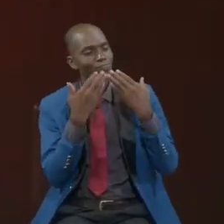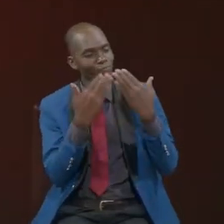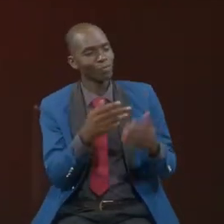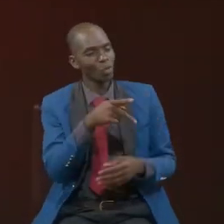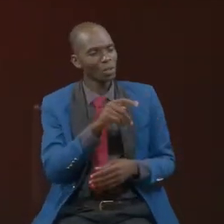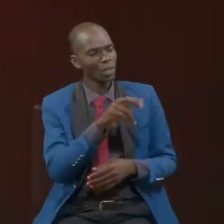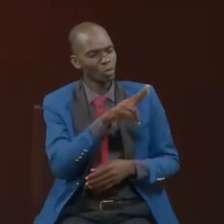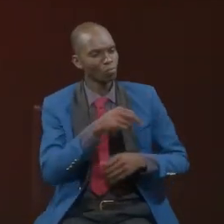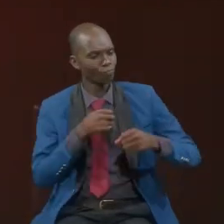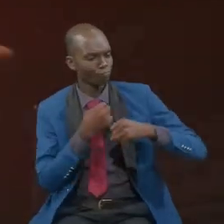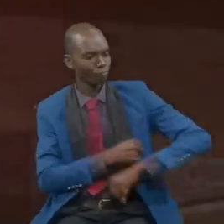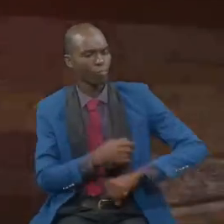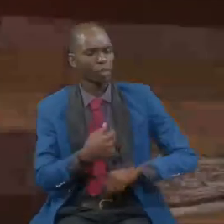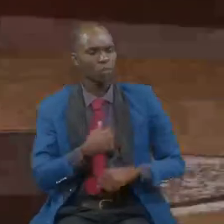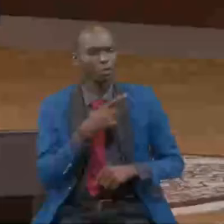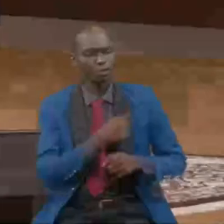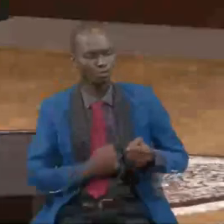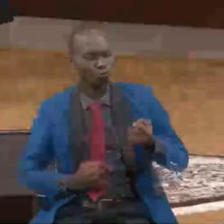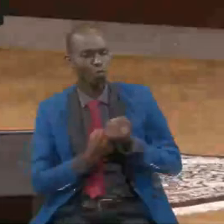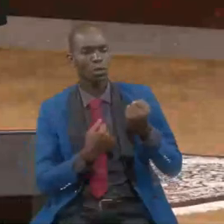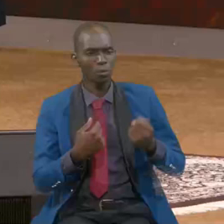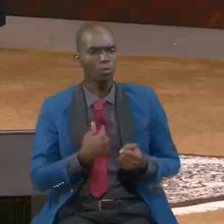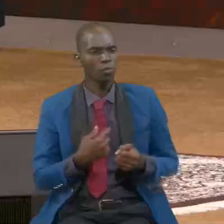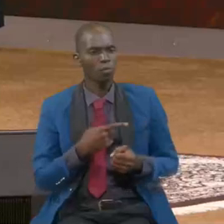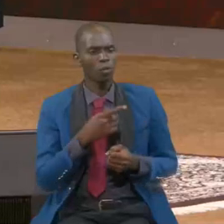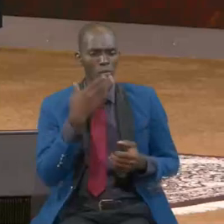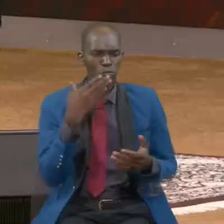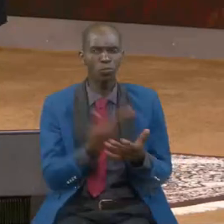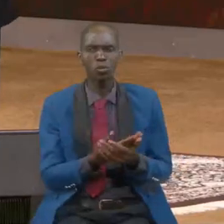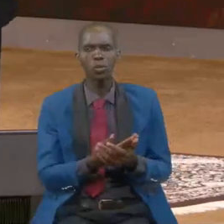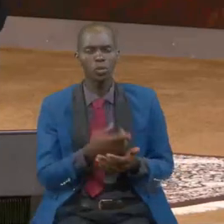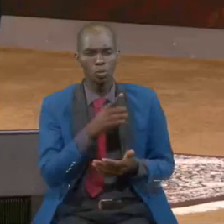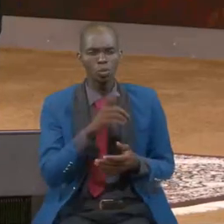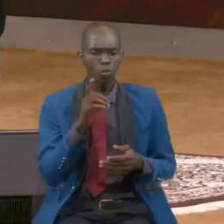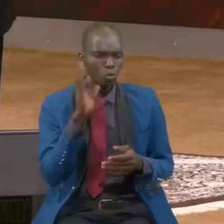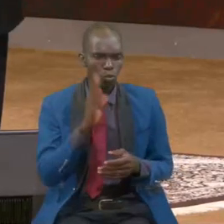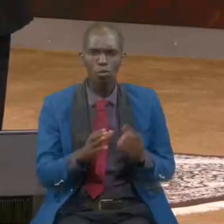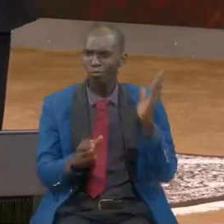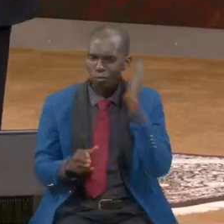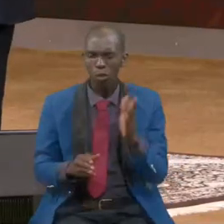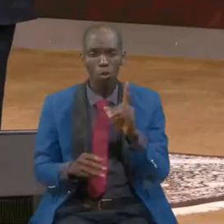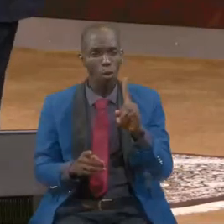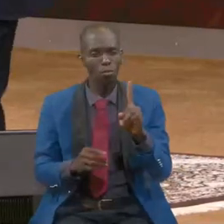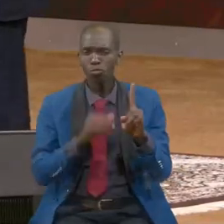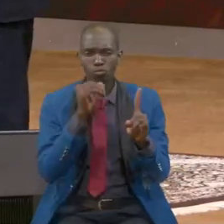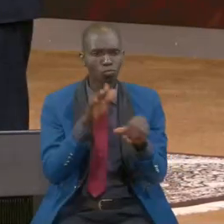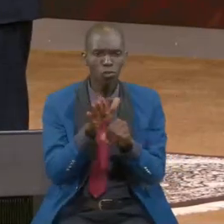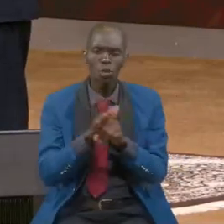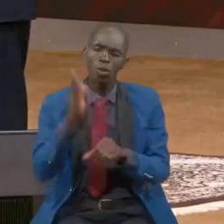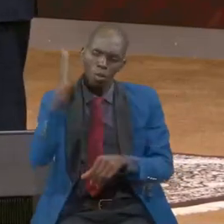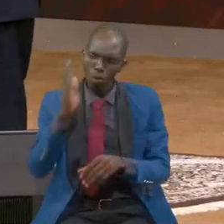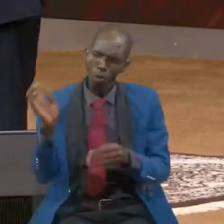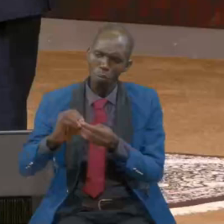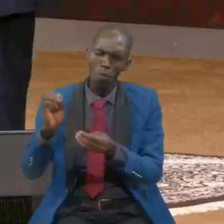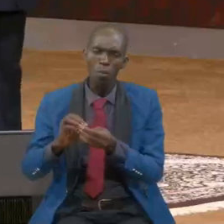de de passion pas de Pierre pas de remerciement pierre